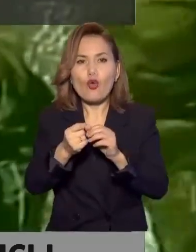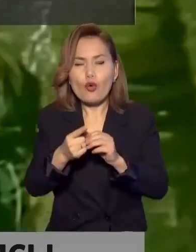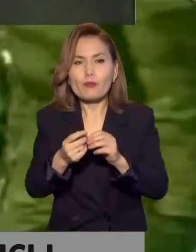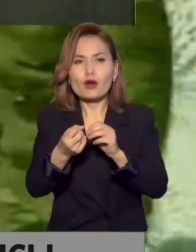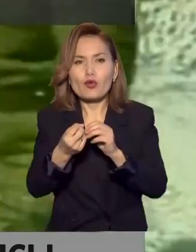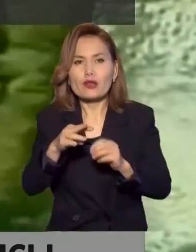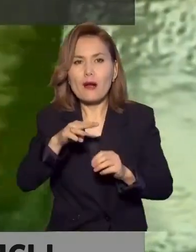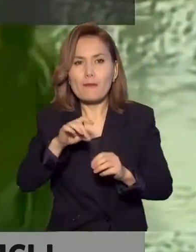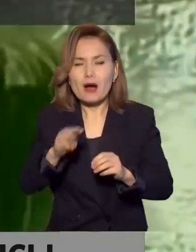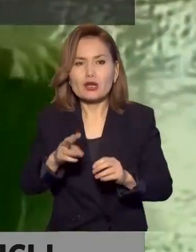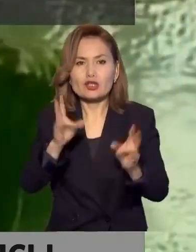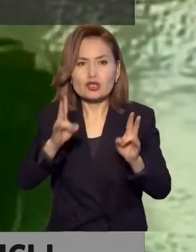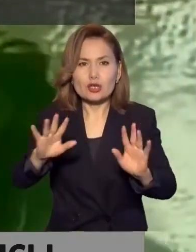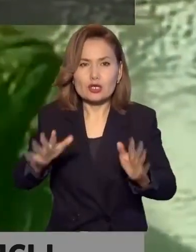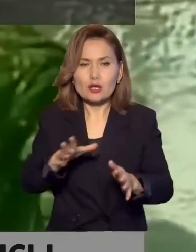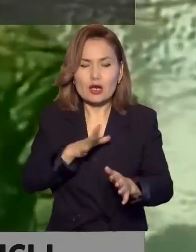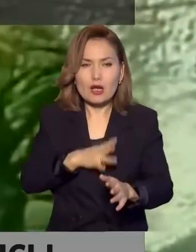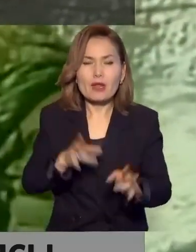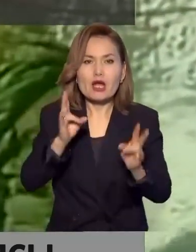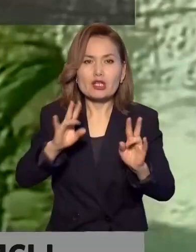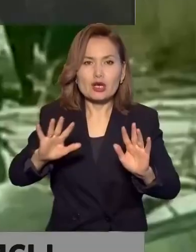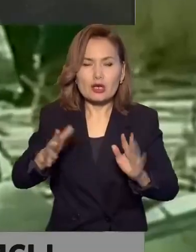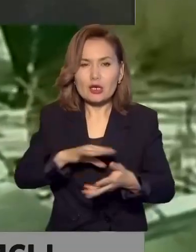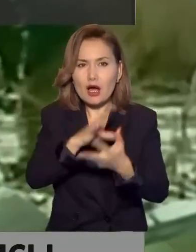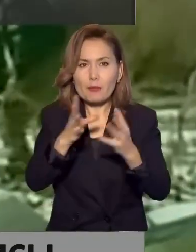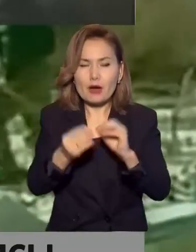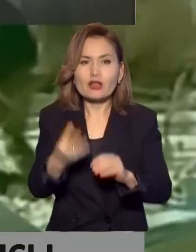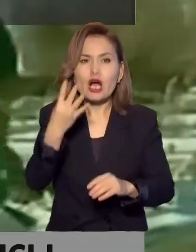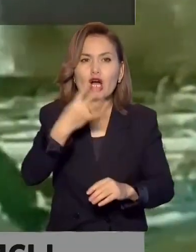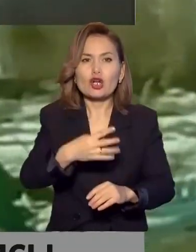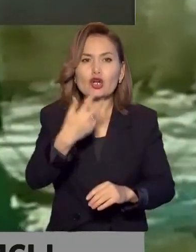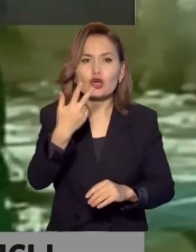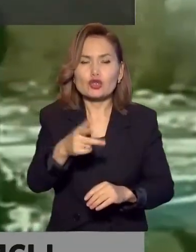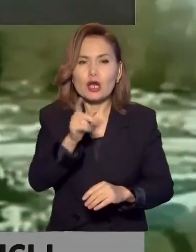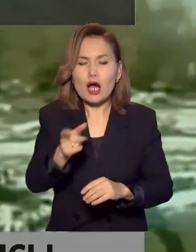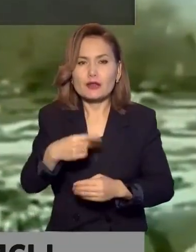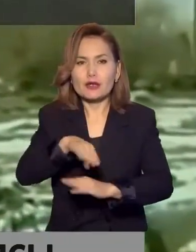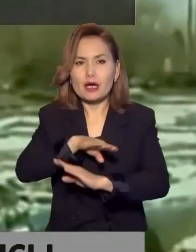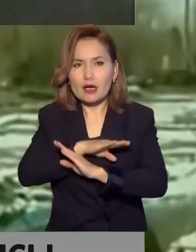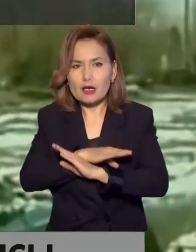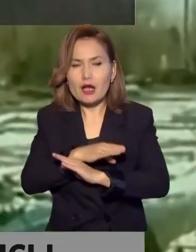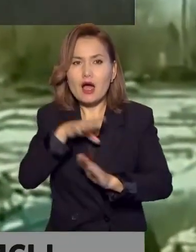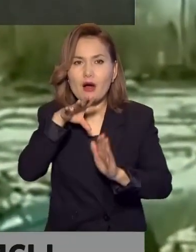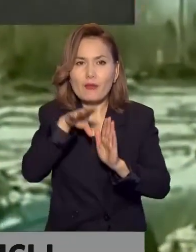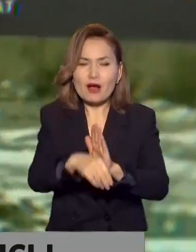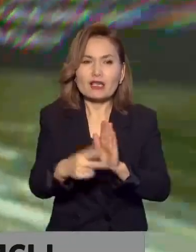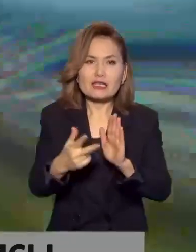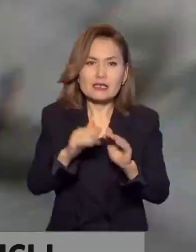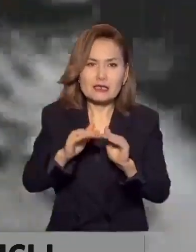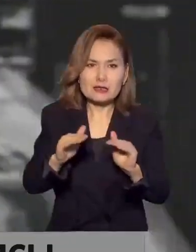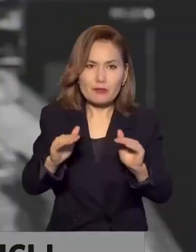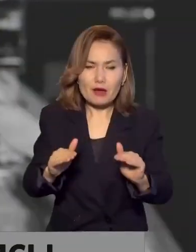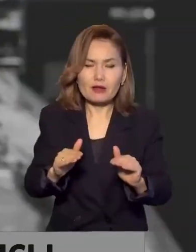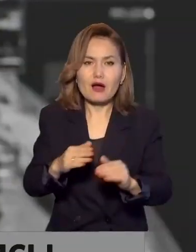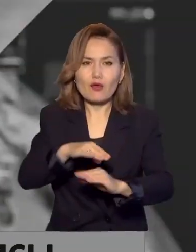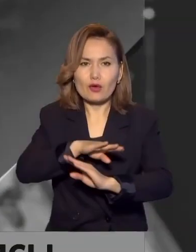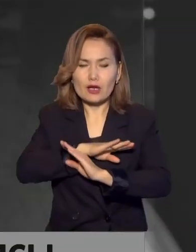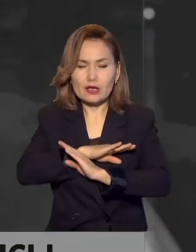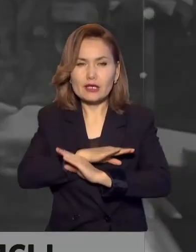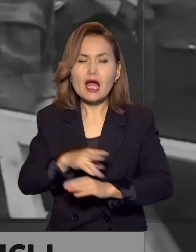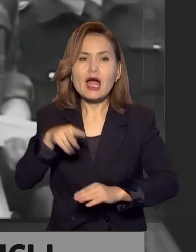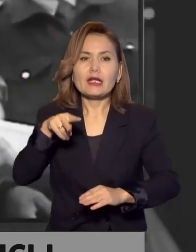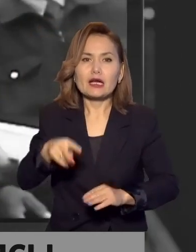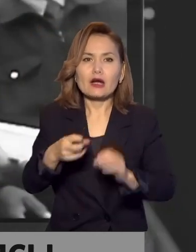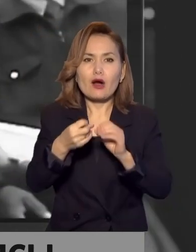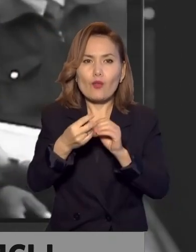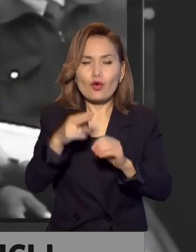12-сіне қараған түні орын алды. Қайғылы жағдайдан 43 адам көз жұмды, олардың арасында 8 бала болған. 2012